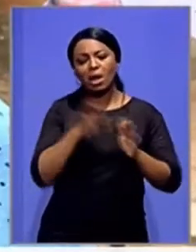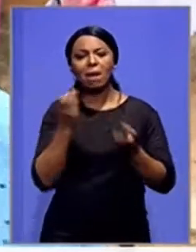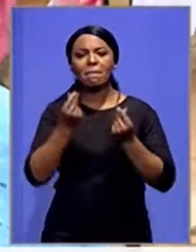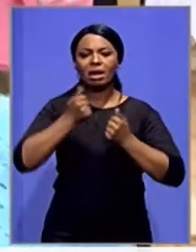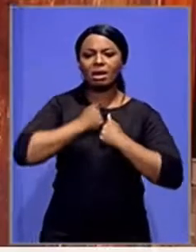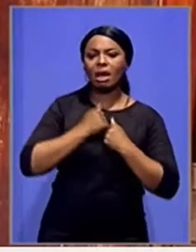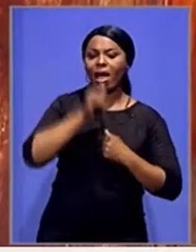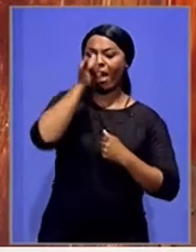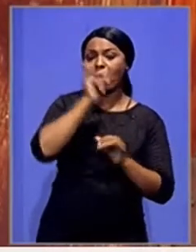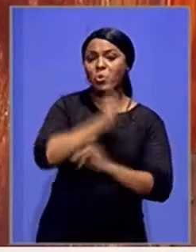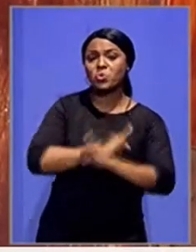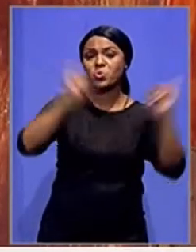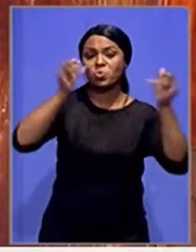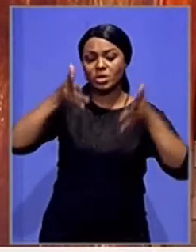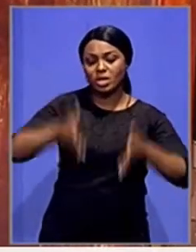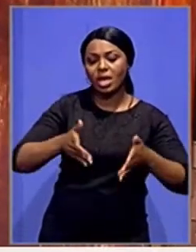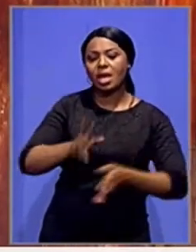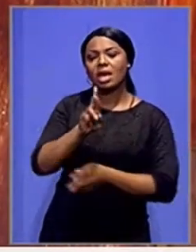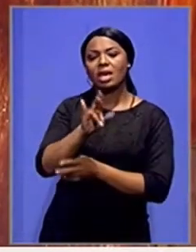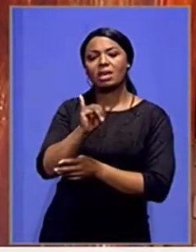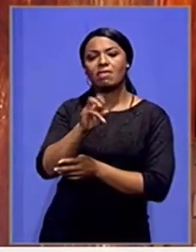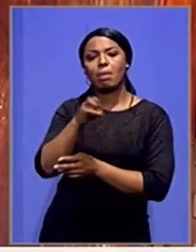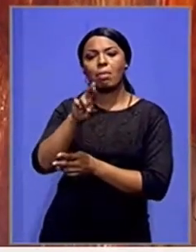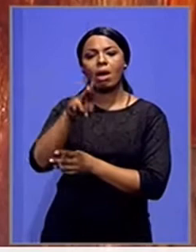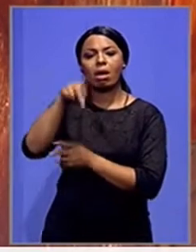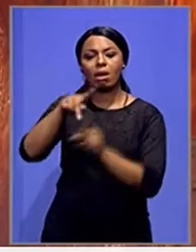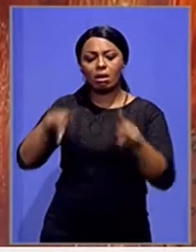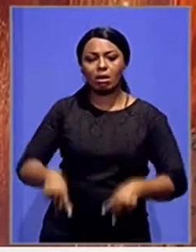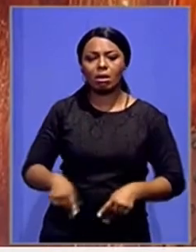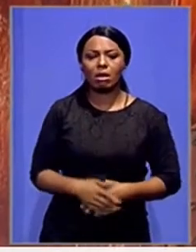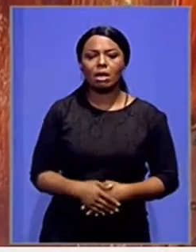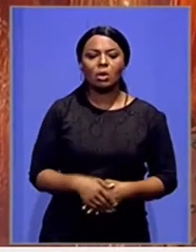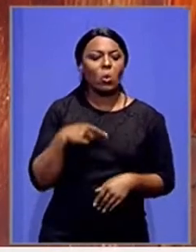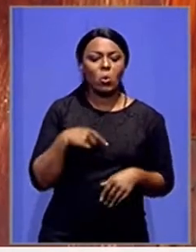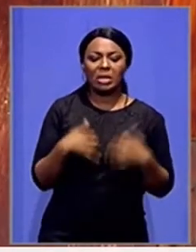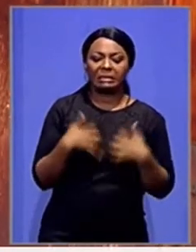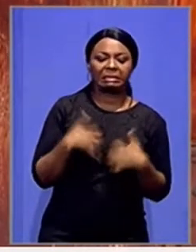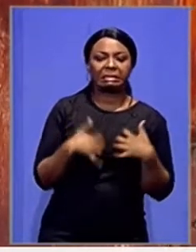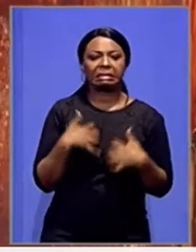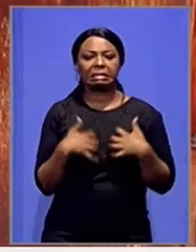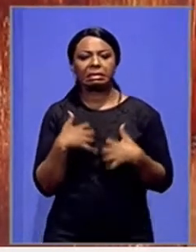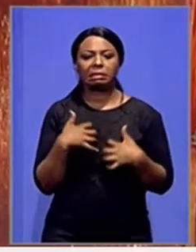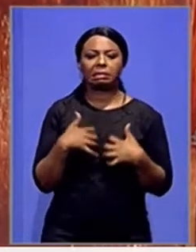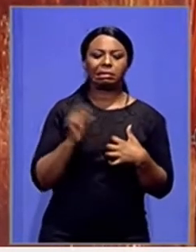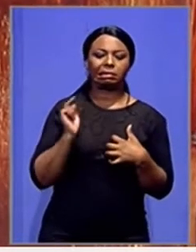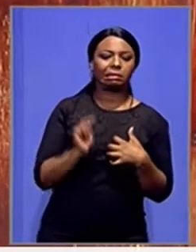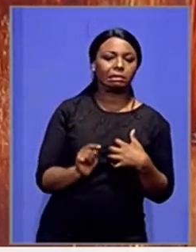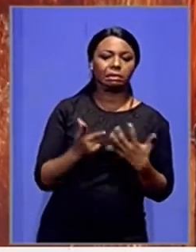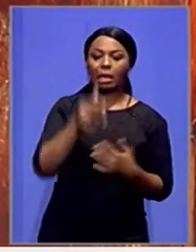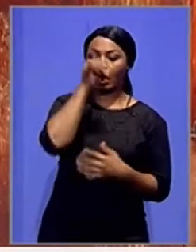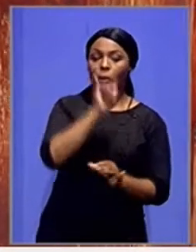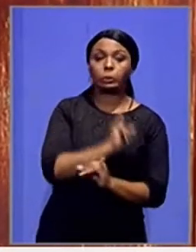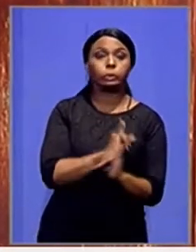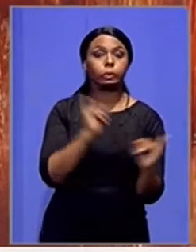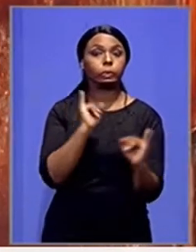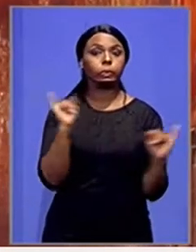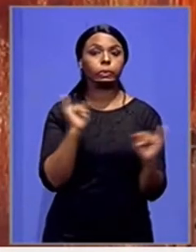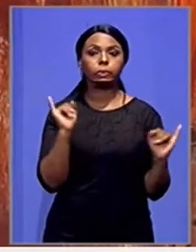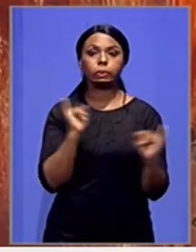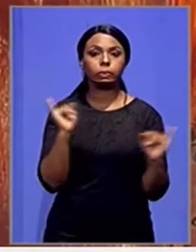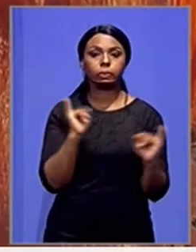crime la River Park la sihleli kabuhlungu sihleli ngamanyawo ayi1 nje crime la inengi bangangala abantu